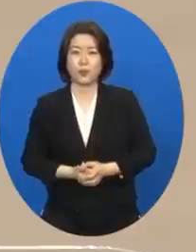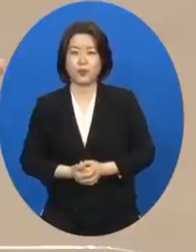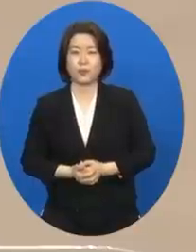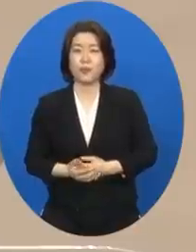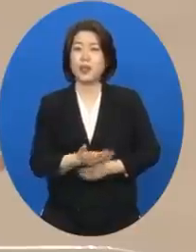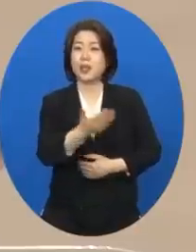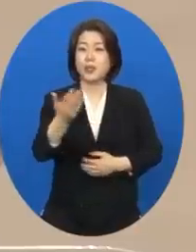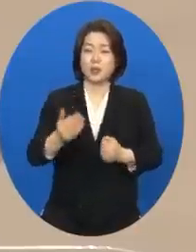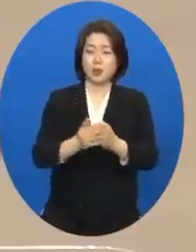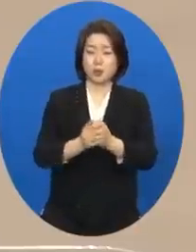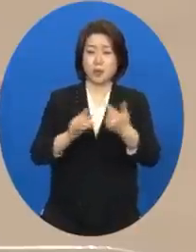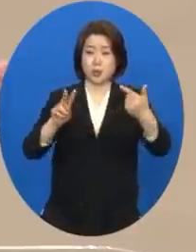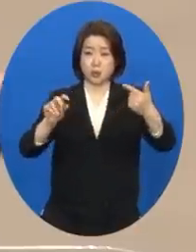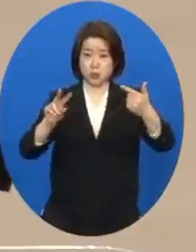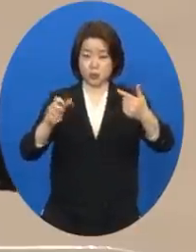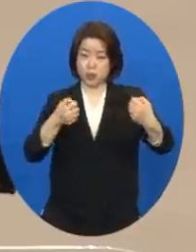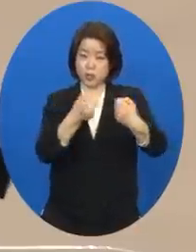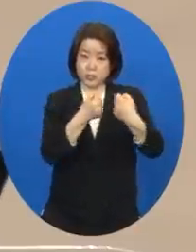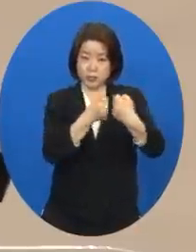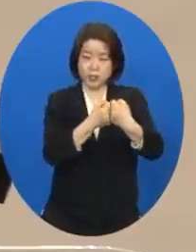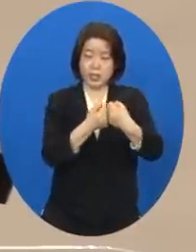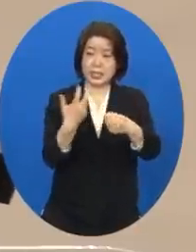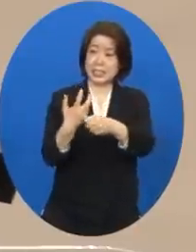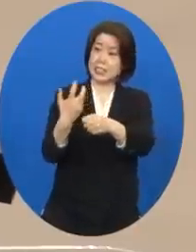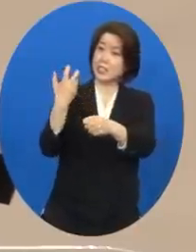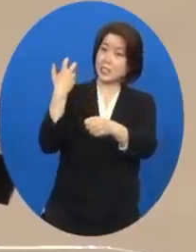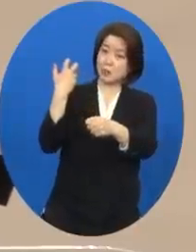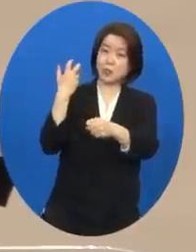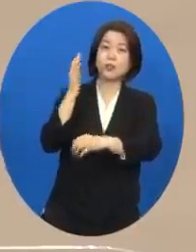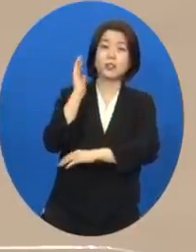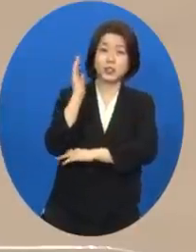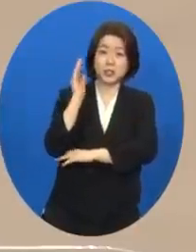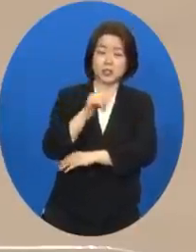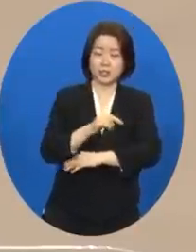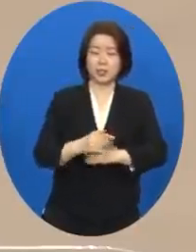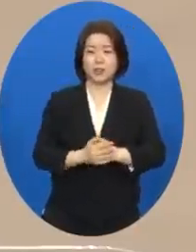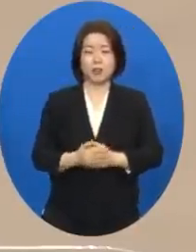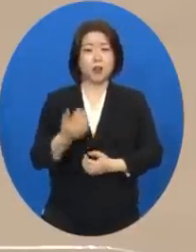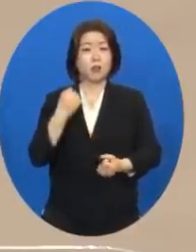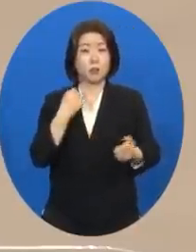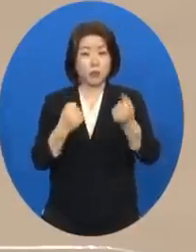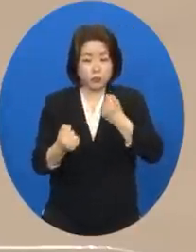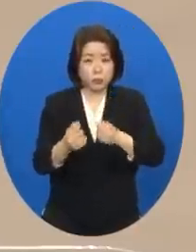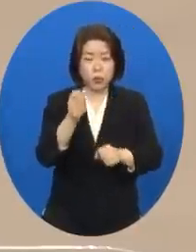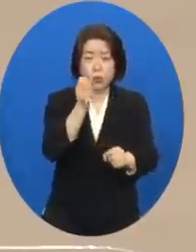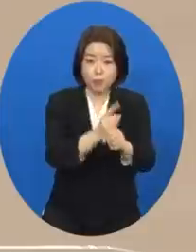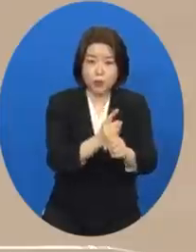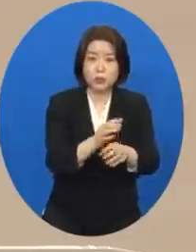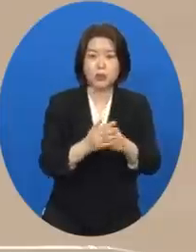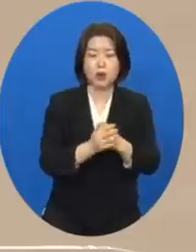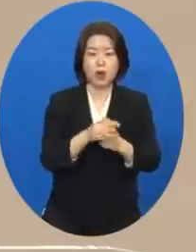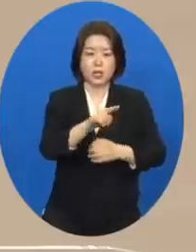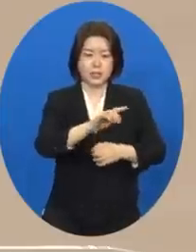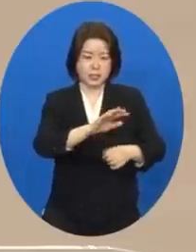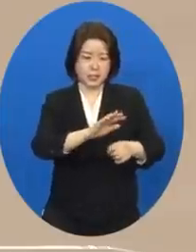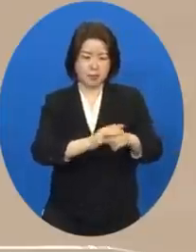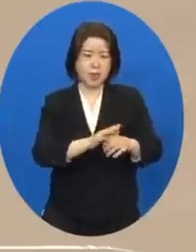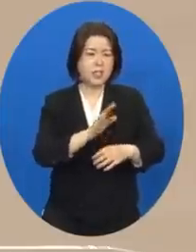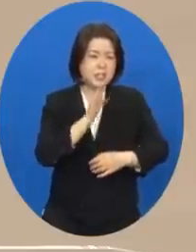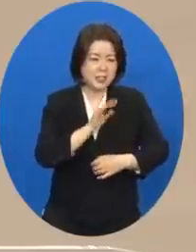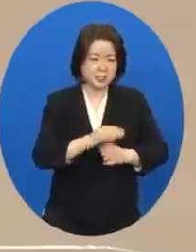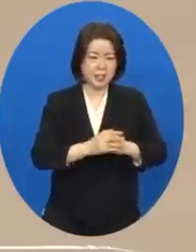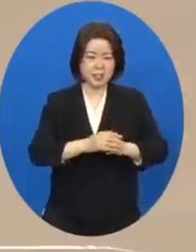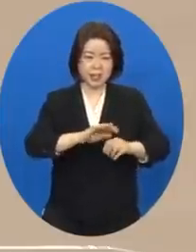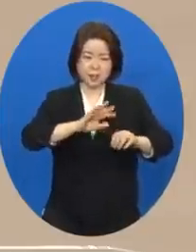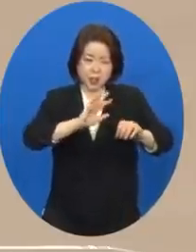여러분 6.25 전쟁 70 년 전에 있었던 야 그런데도 벌써 그게 외국인 야 진짜